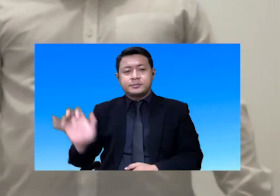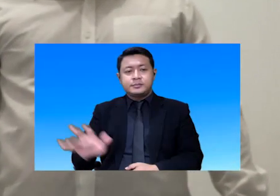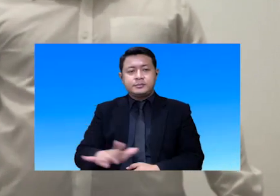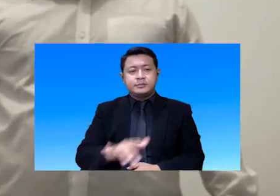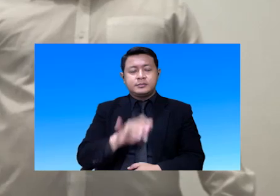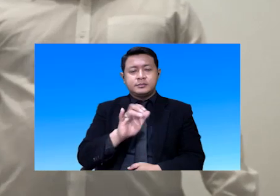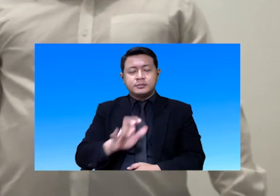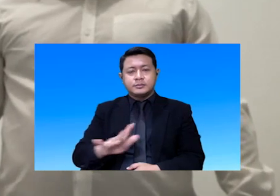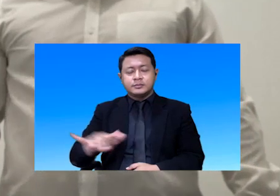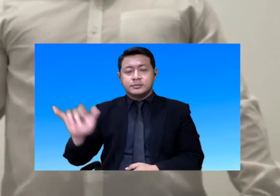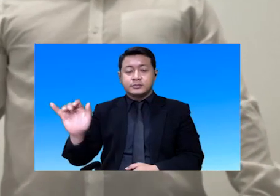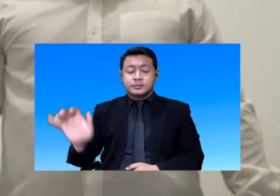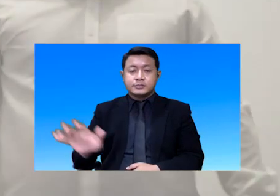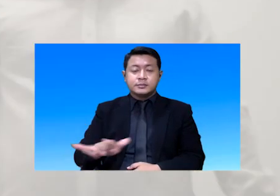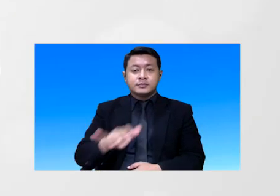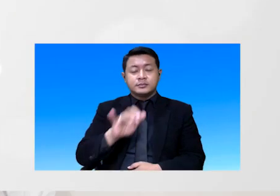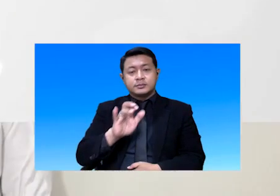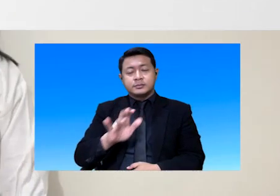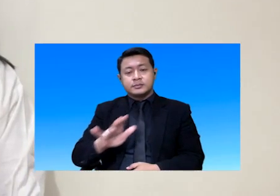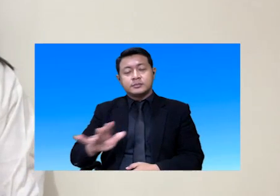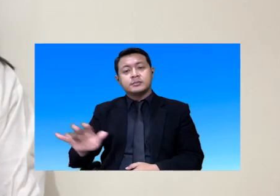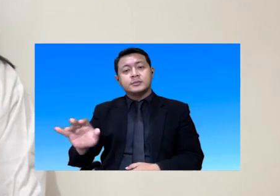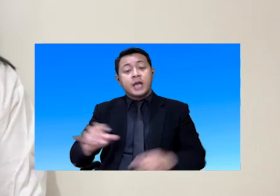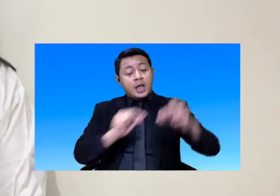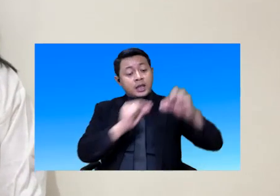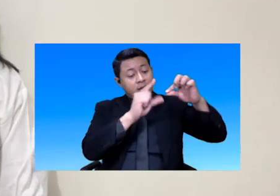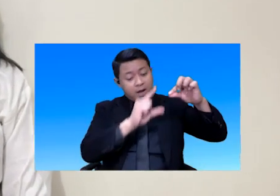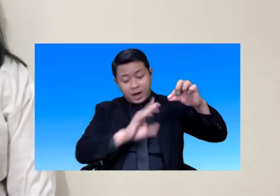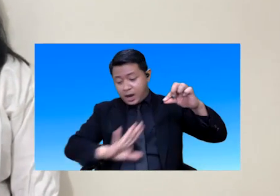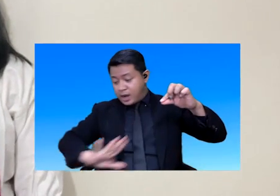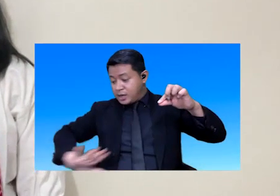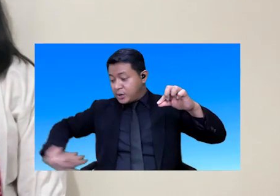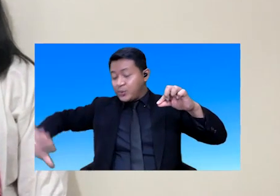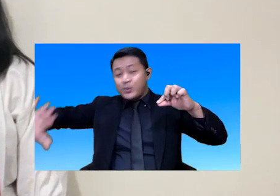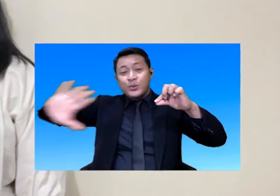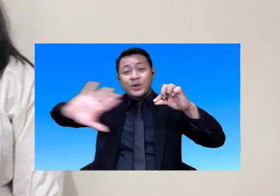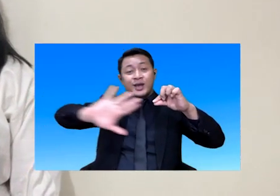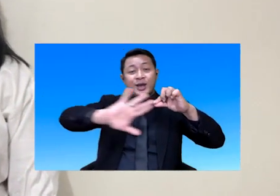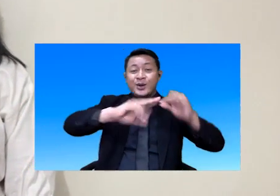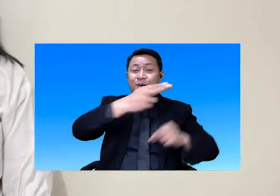Para